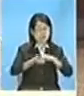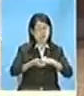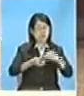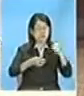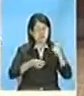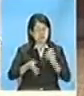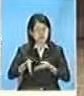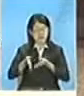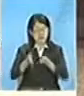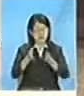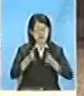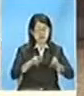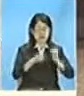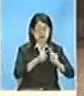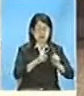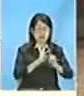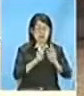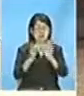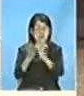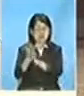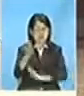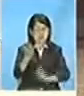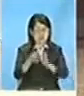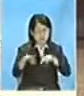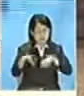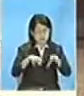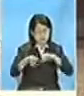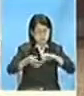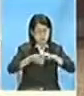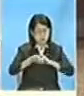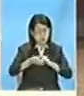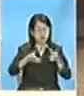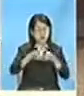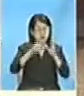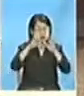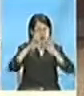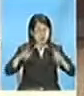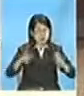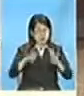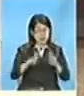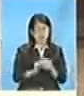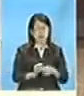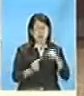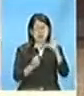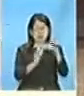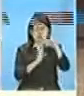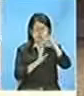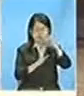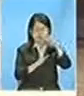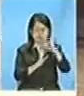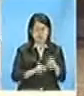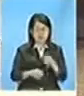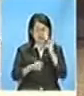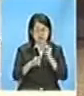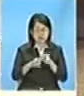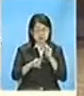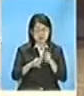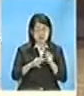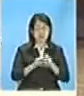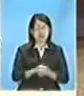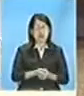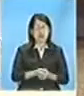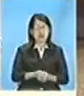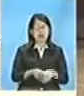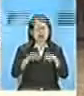าคส่วนของประเทศจัดความร่วมมือทางการศึกษาในหมู่อาเซียนขึ้นที่จังหวัดเชียงใหม่เรียกว่า ASEAN